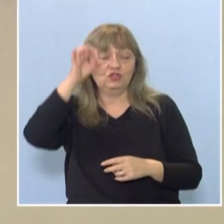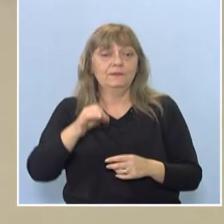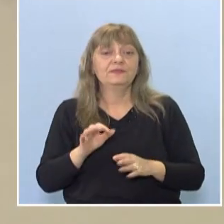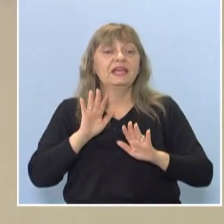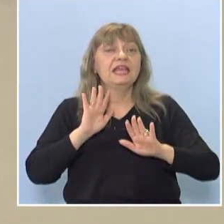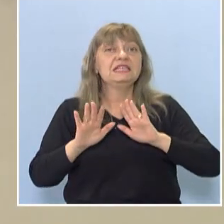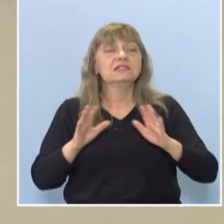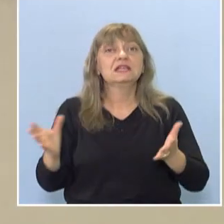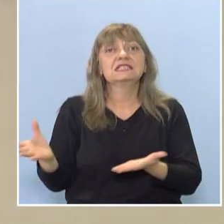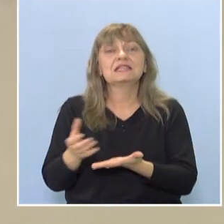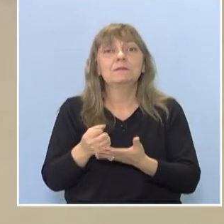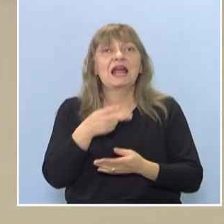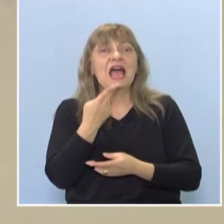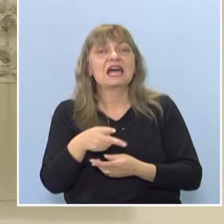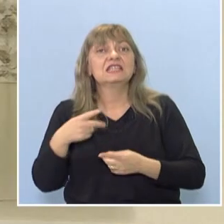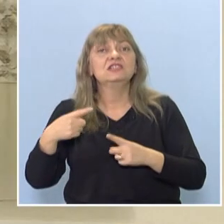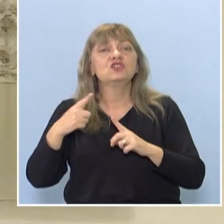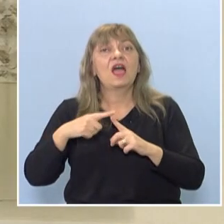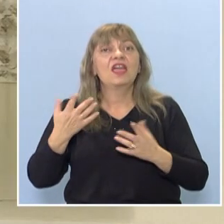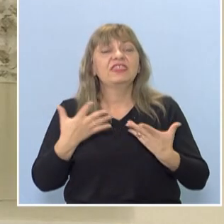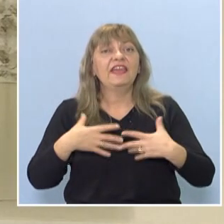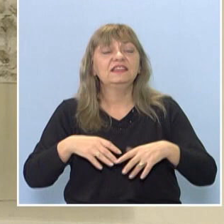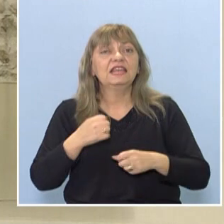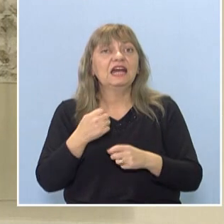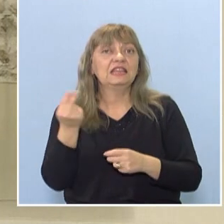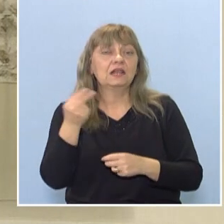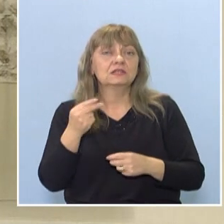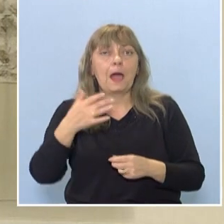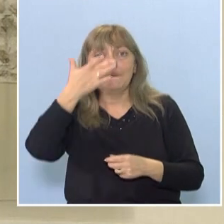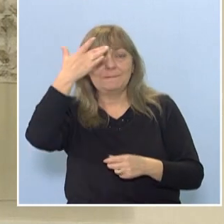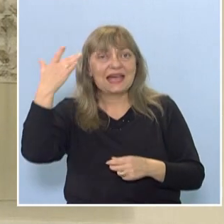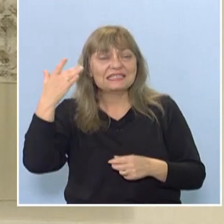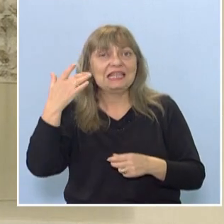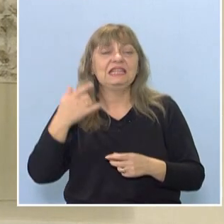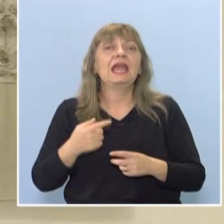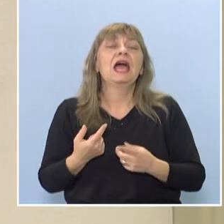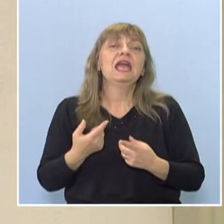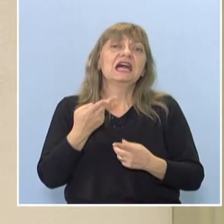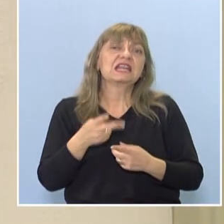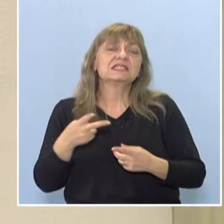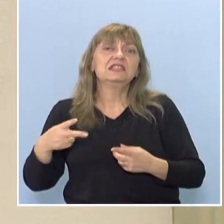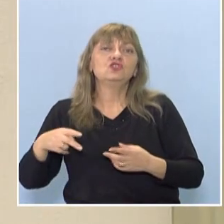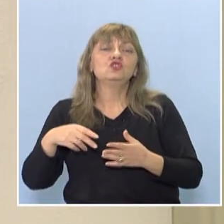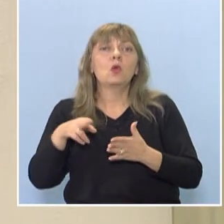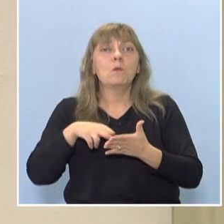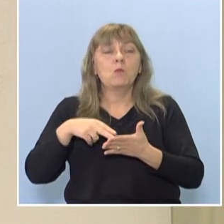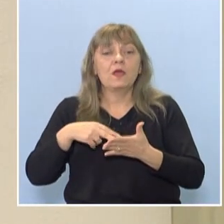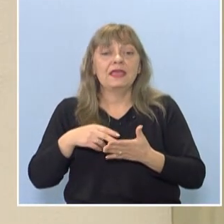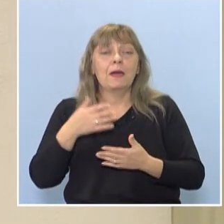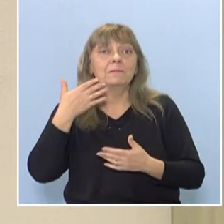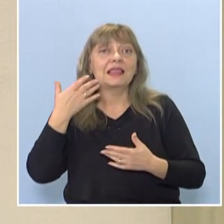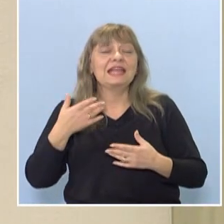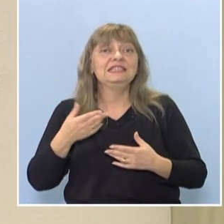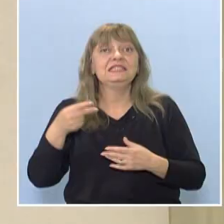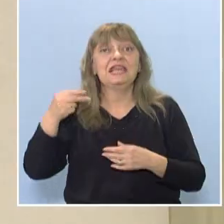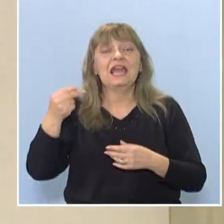Изложбата е събрала различни техники на рисуване – маслени или акрилни бои, пастел, въглен или туш. Младите творци са имали свободата да избират,